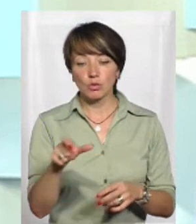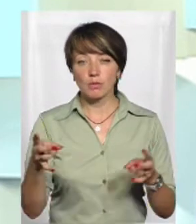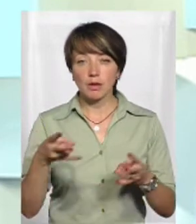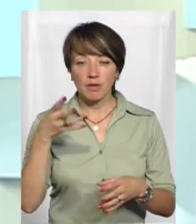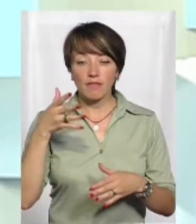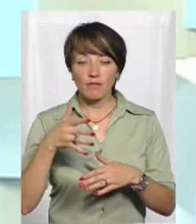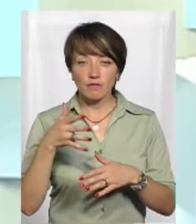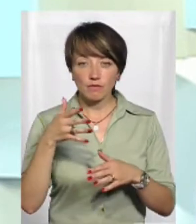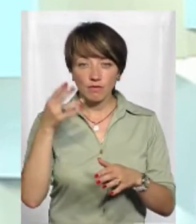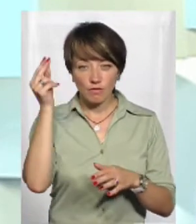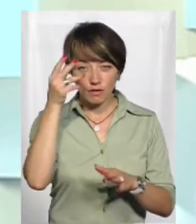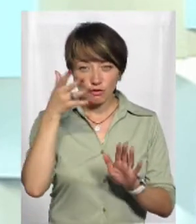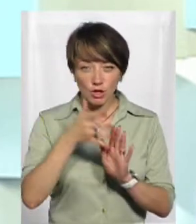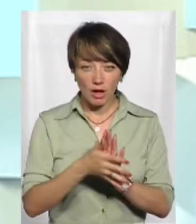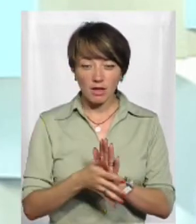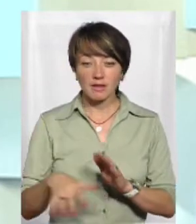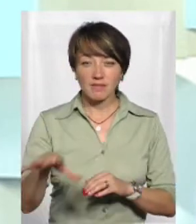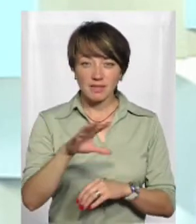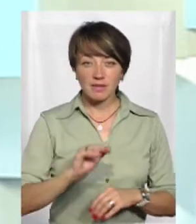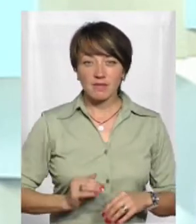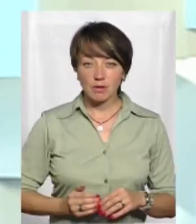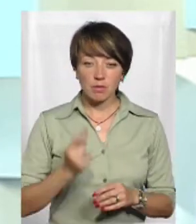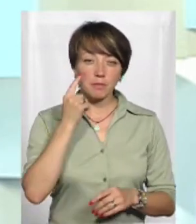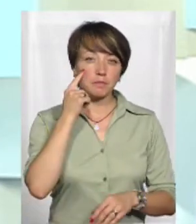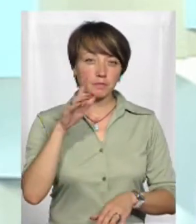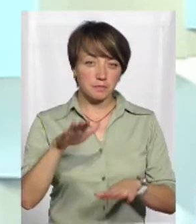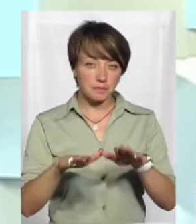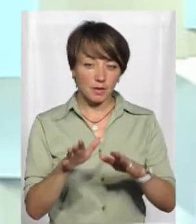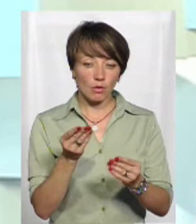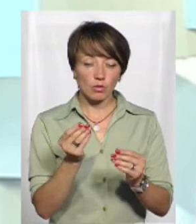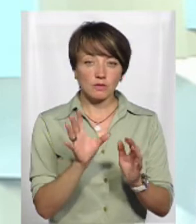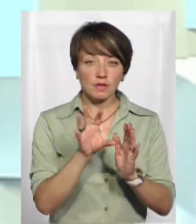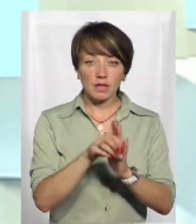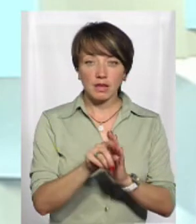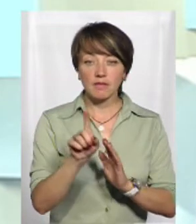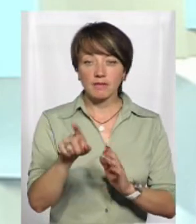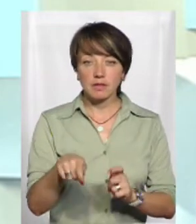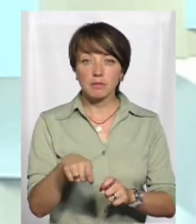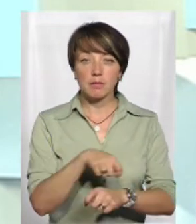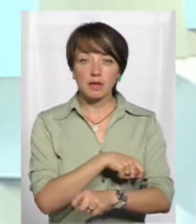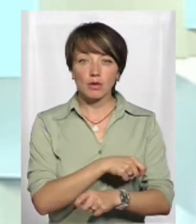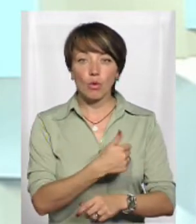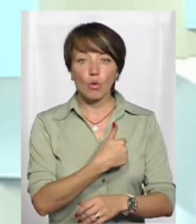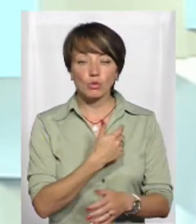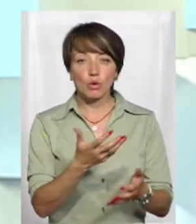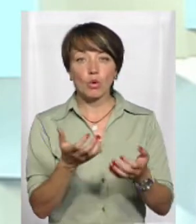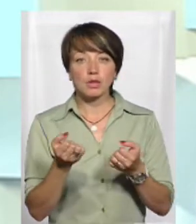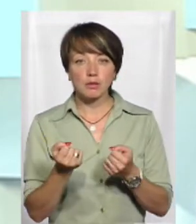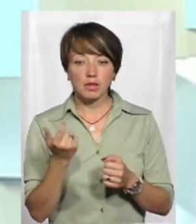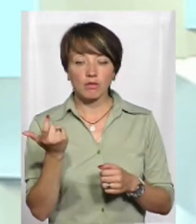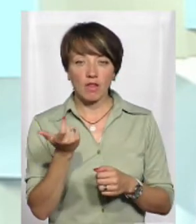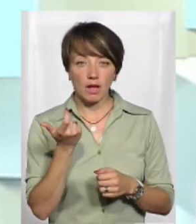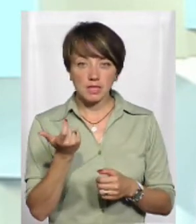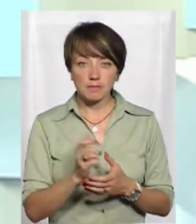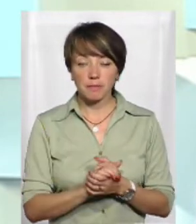вивчати ринок нерухомості і зважено вкладати свої кошти, інвестувати їх в ті квадратні метри, які вони хочуть отримати у